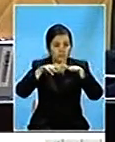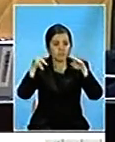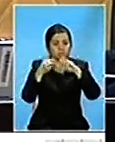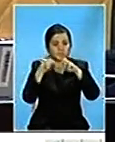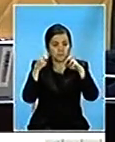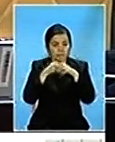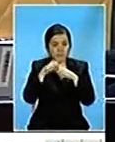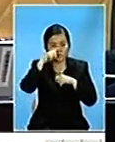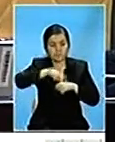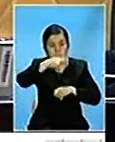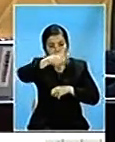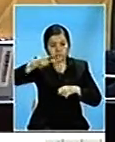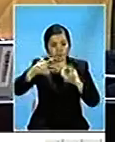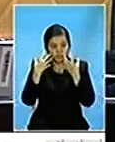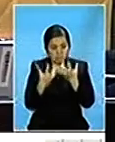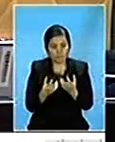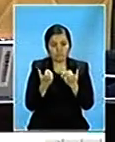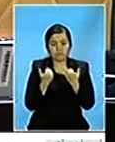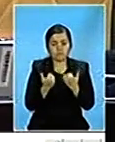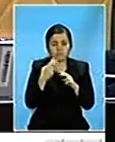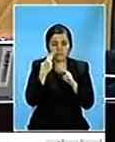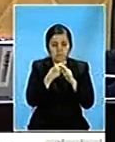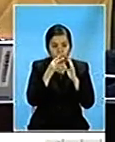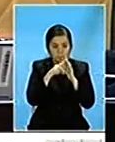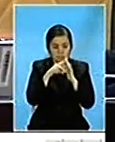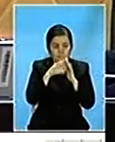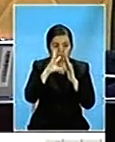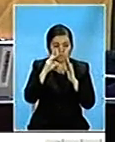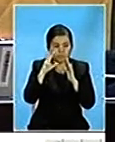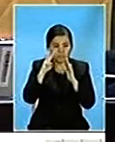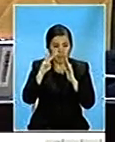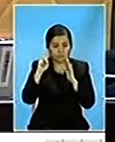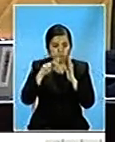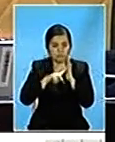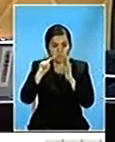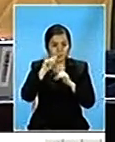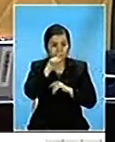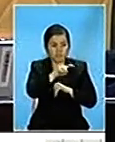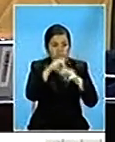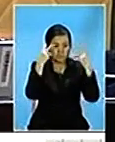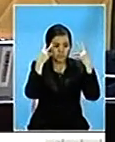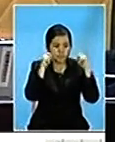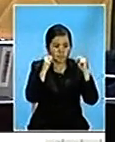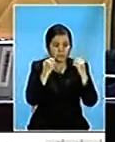บันของคุณชวรัตน์ชินธมิตรนะครับถามท่านนายกรัฐมนตรี